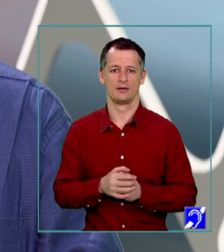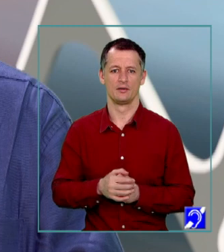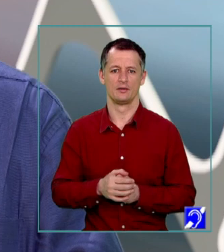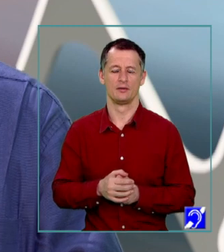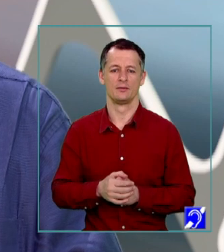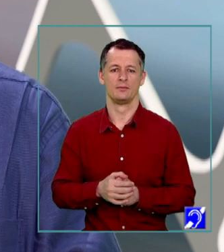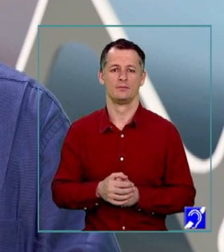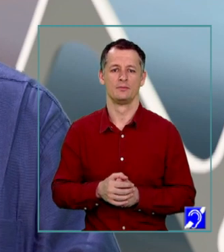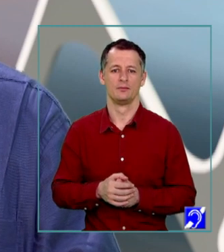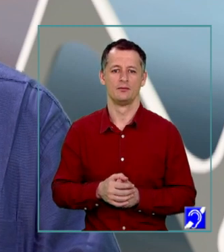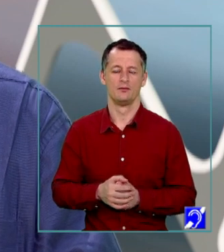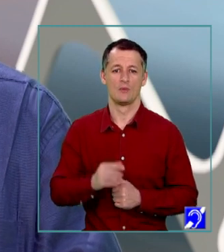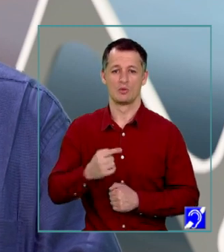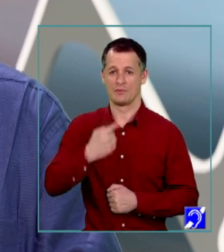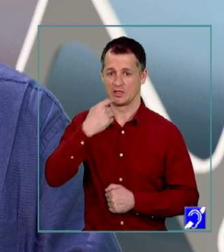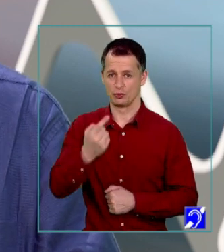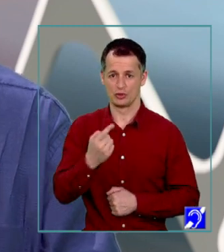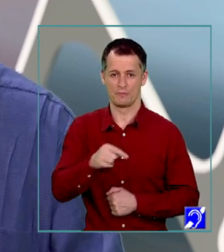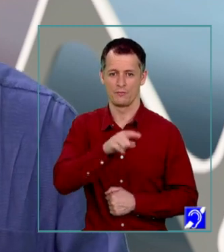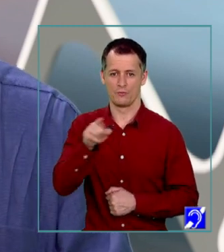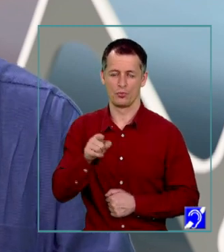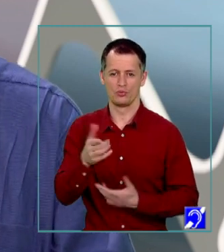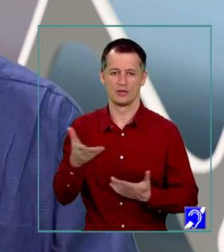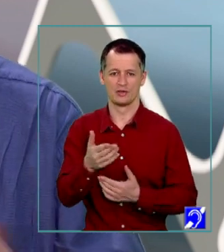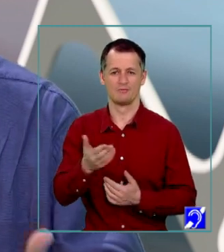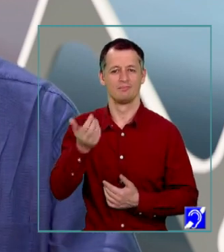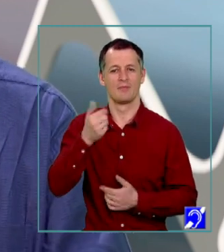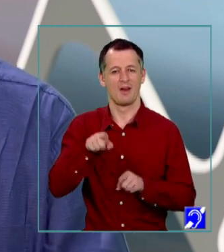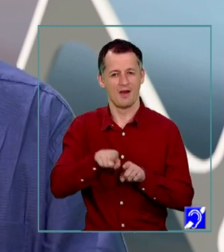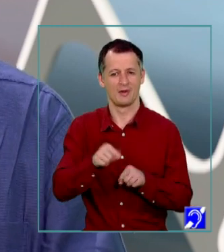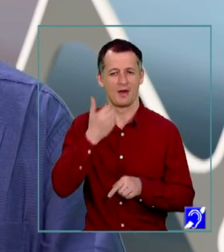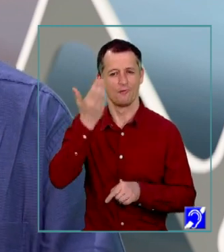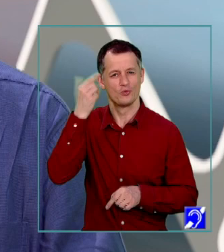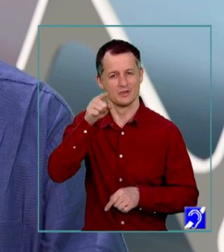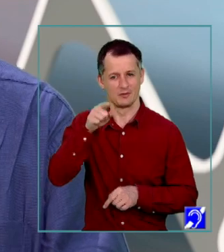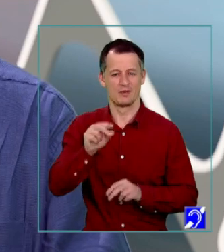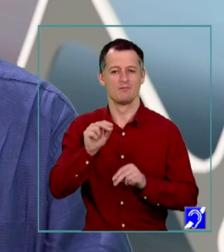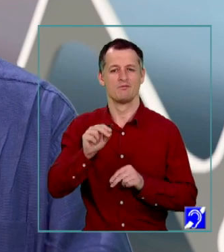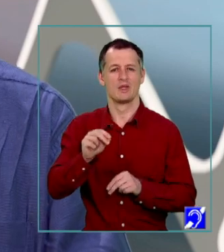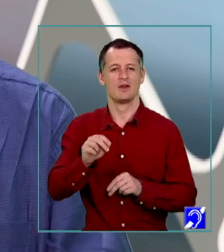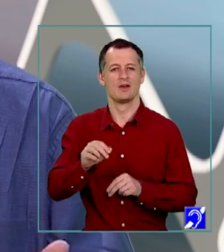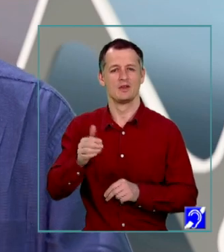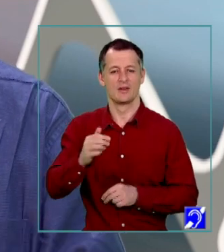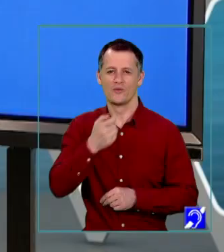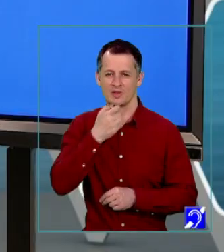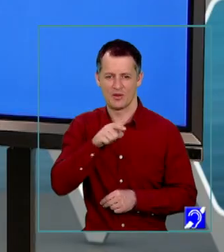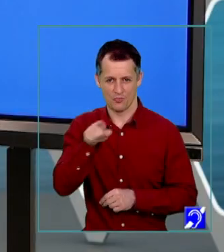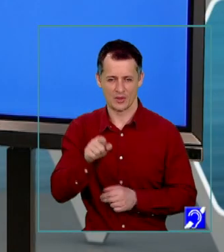transmit și vouă ceea ce un profesor, când eram de vârsta voastră și mă pregăteam pentru bacalaureat, ne-a